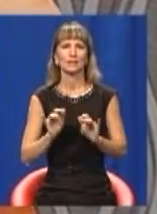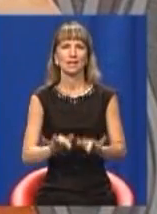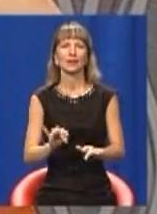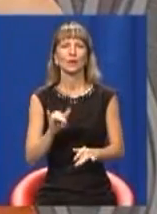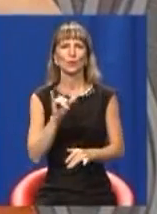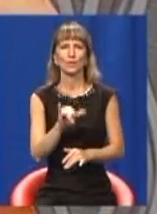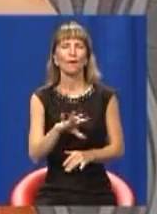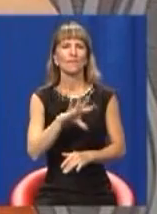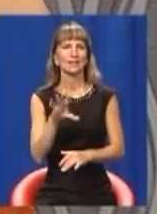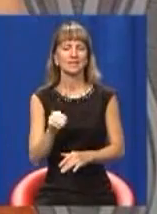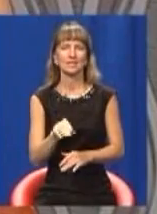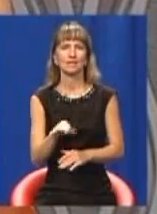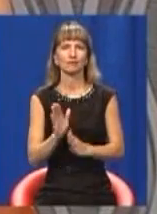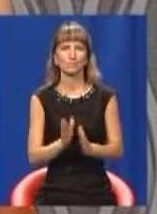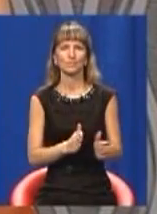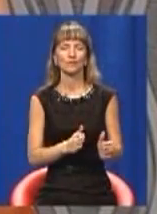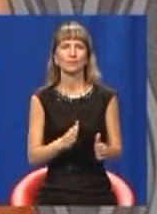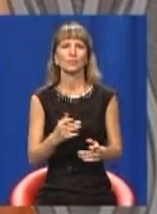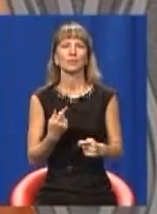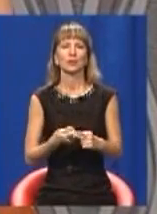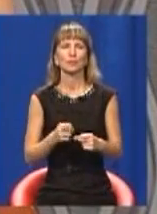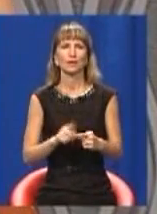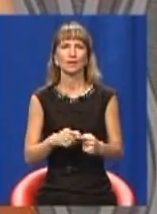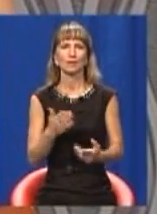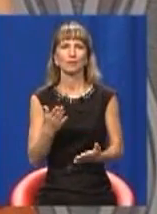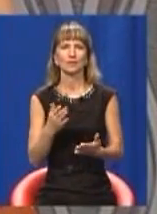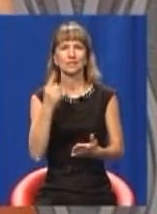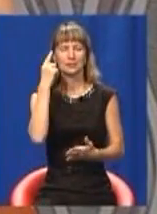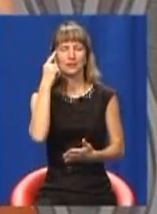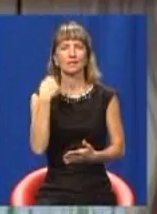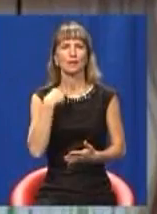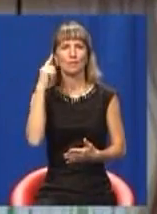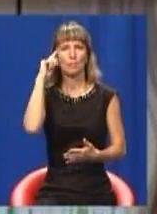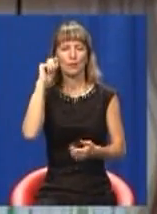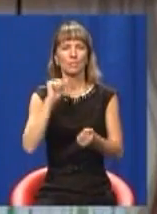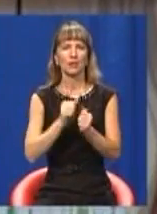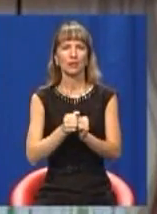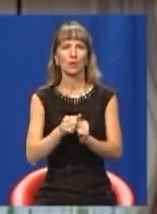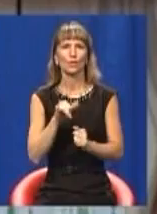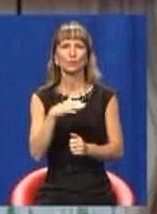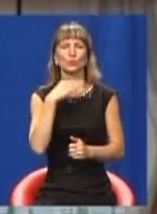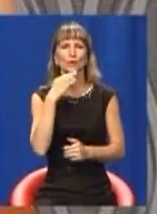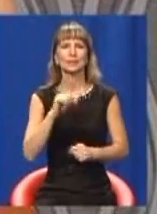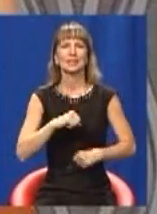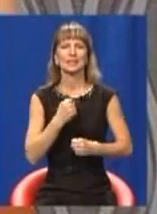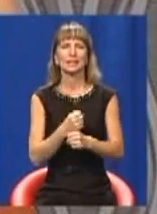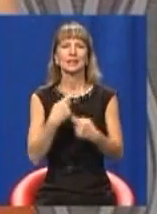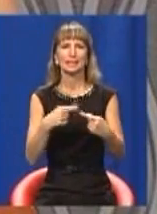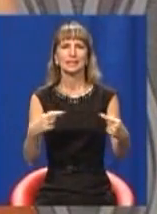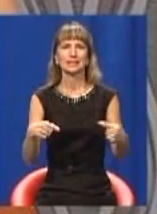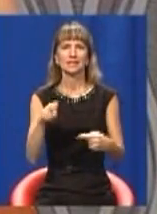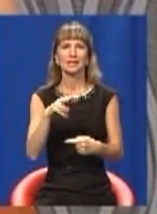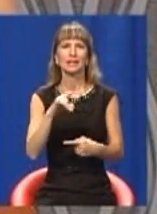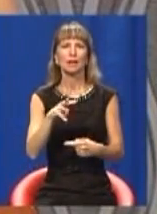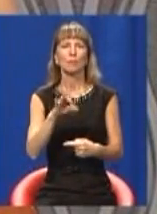все зазвичай під контролем. Тому, от знаєш, як, я не знаю, я пам'ятаю, що ми колись у школі намагалися робити різні димовухи.